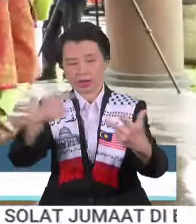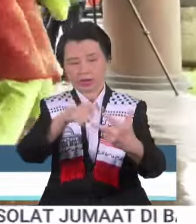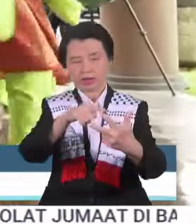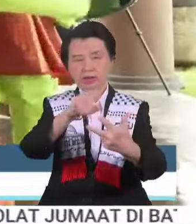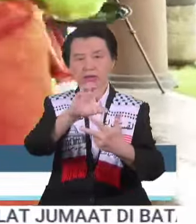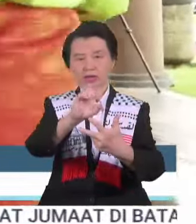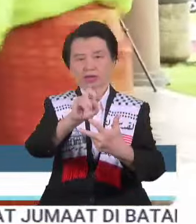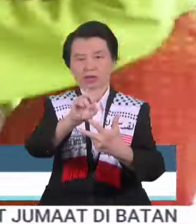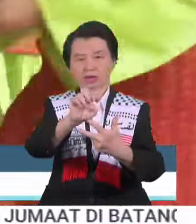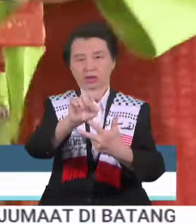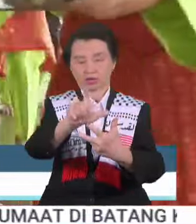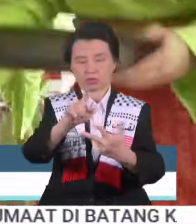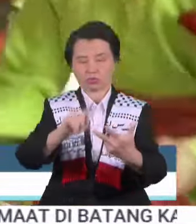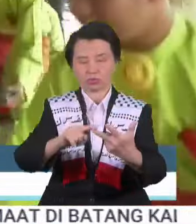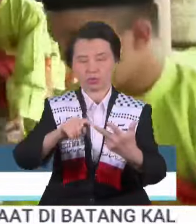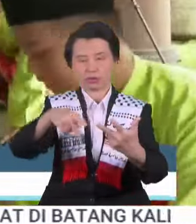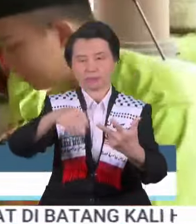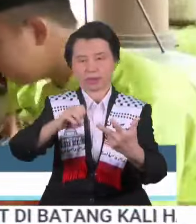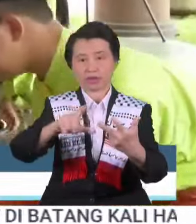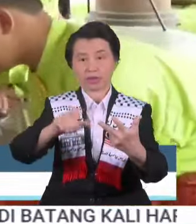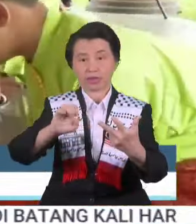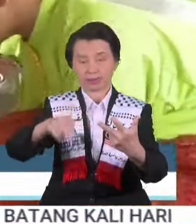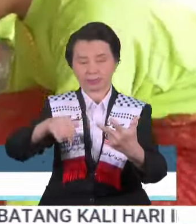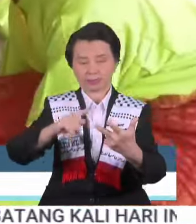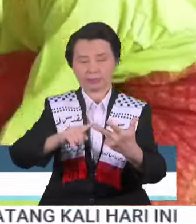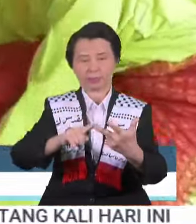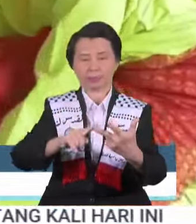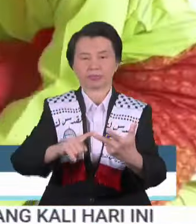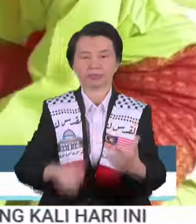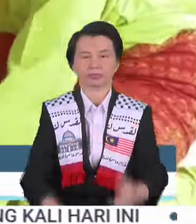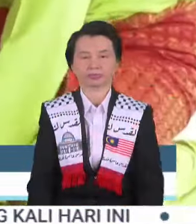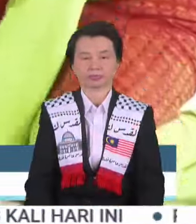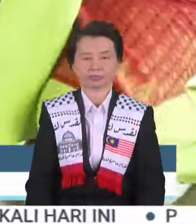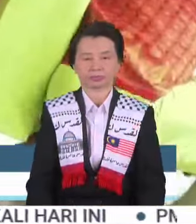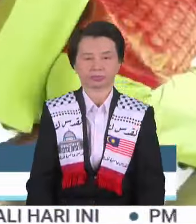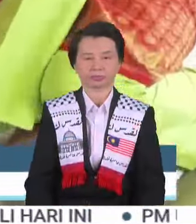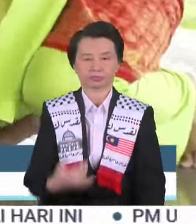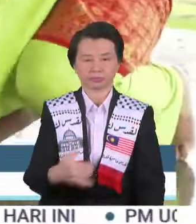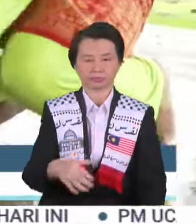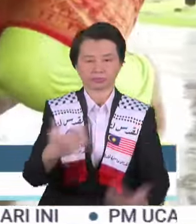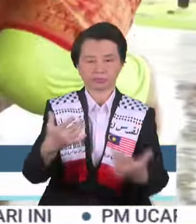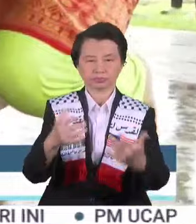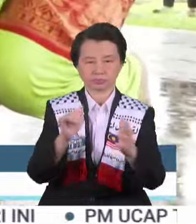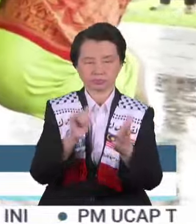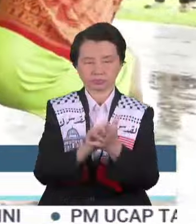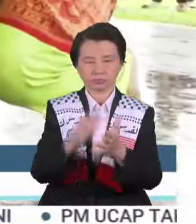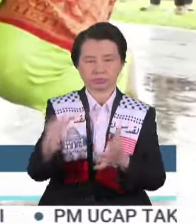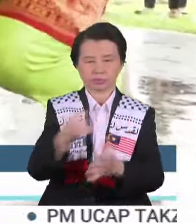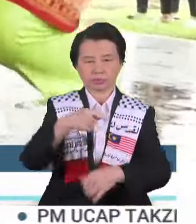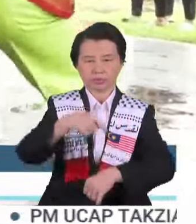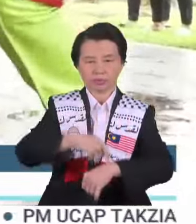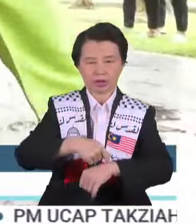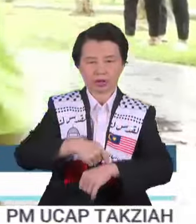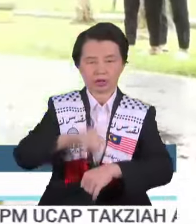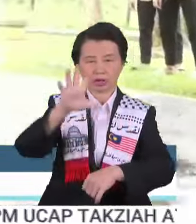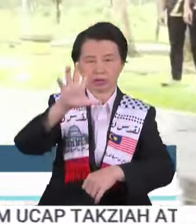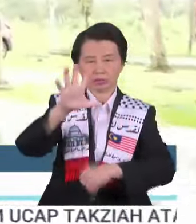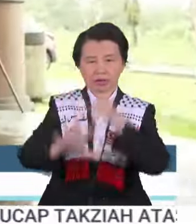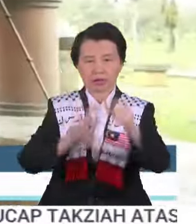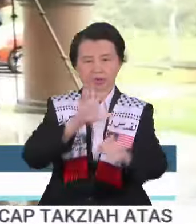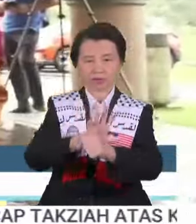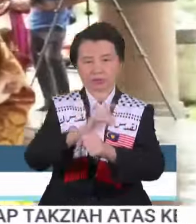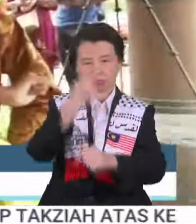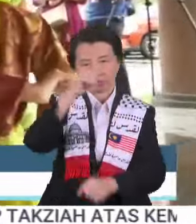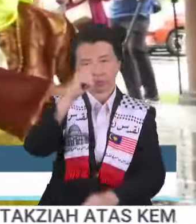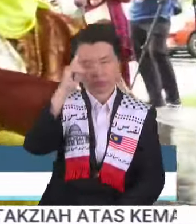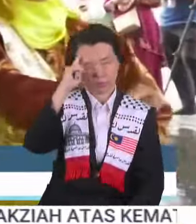cendu, zapin pak lipat dan zapin lenga. Koreografi tarian itu mengambil masa 5 tahun untuk